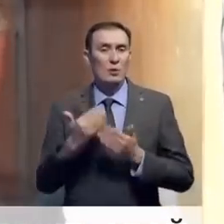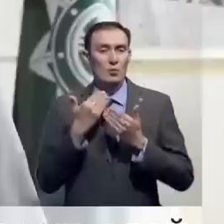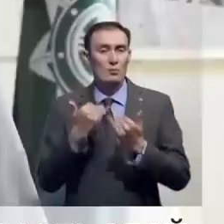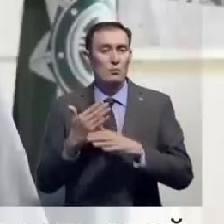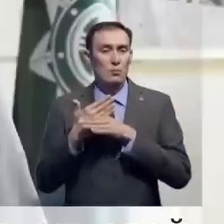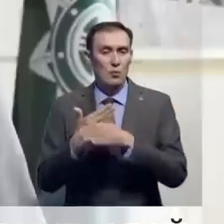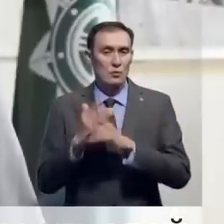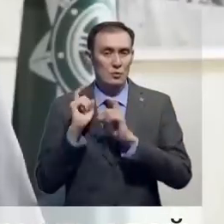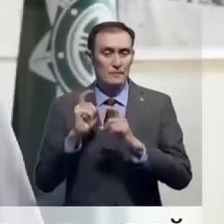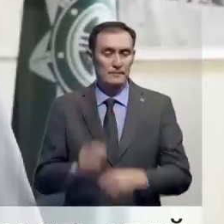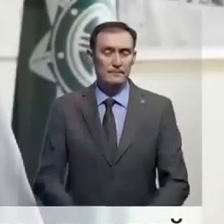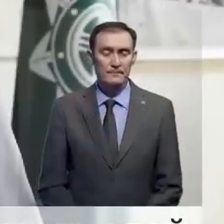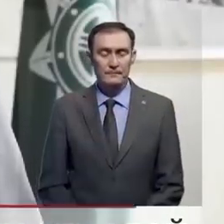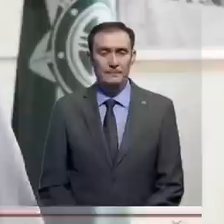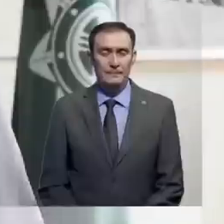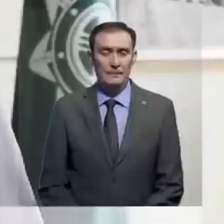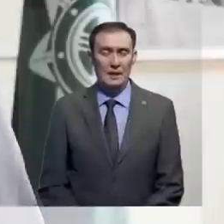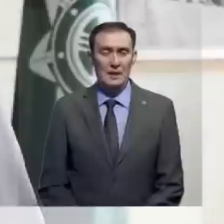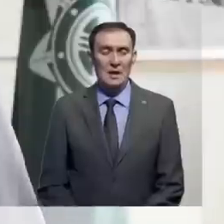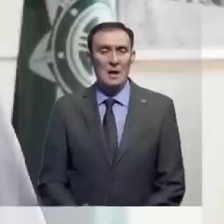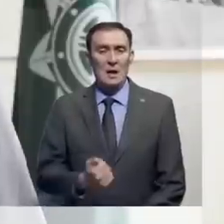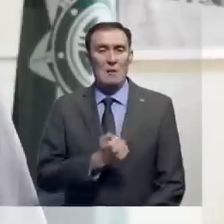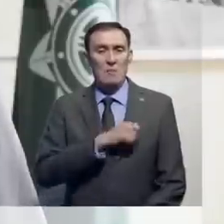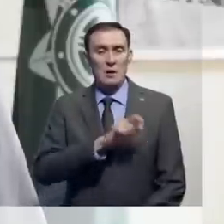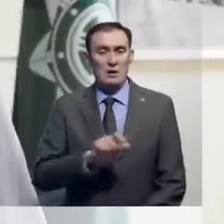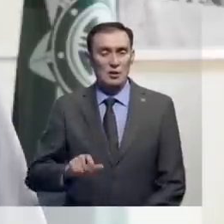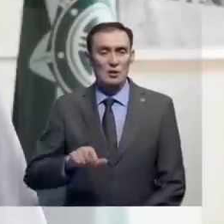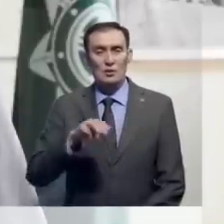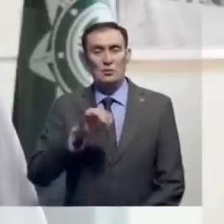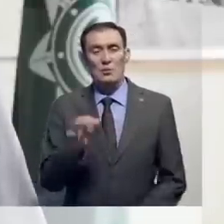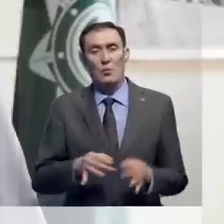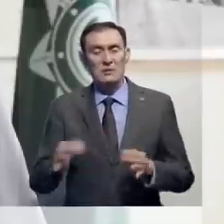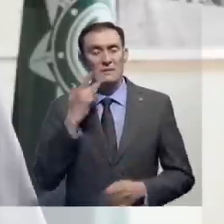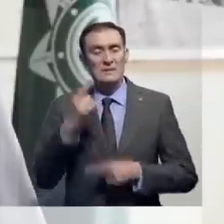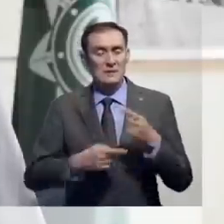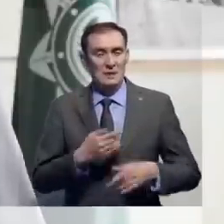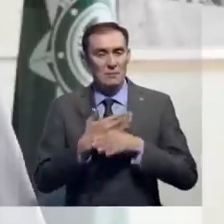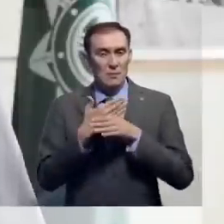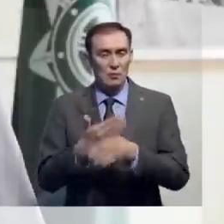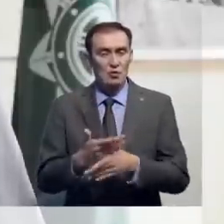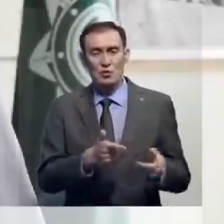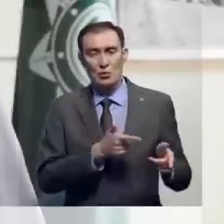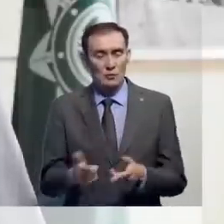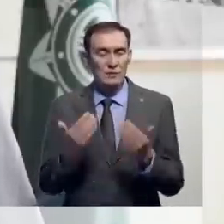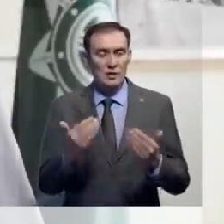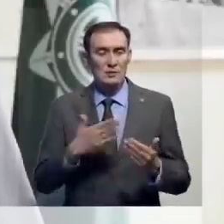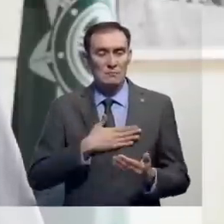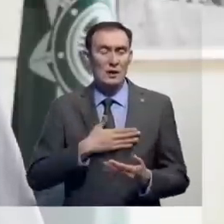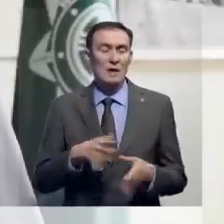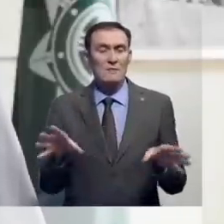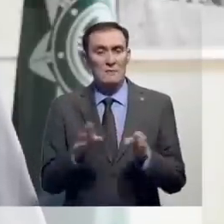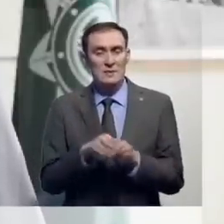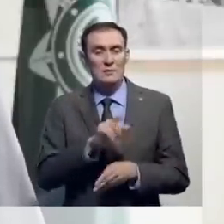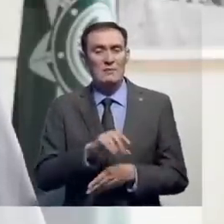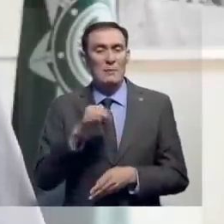помощь закомить это пограничники туркестанской области всегда готовы протянуть руку помощи сейчас мы жителями